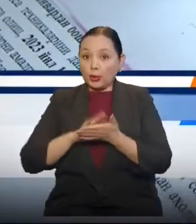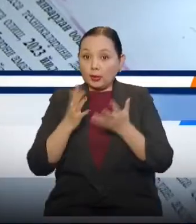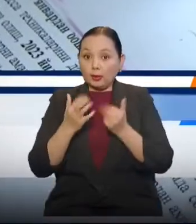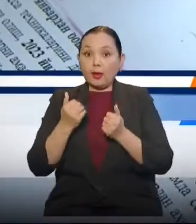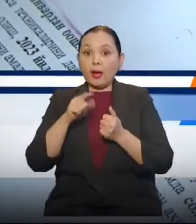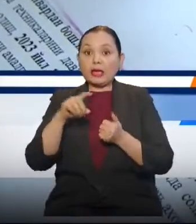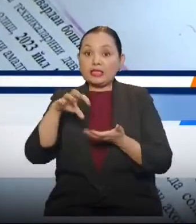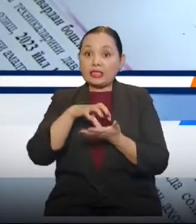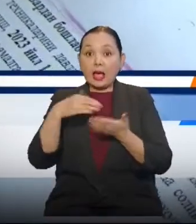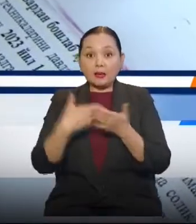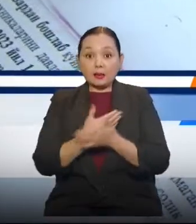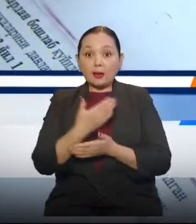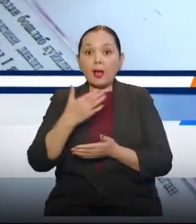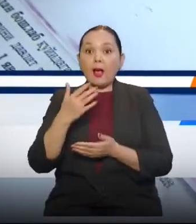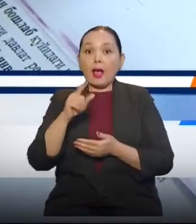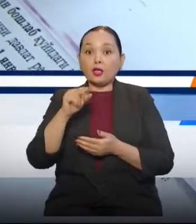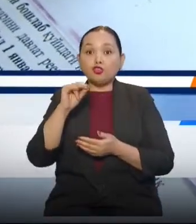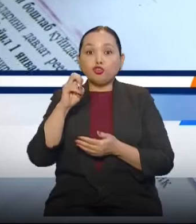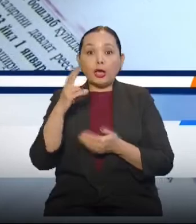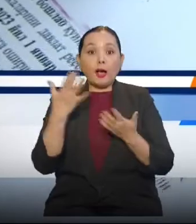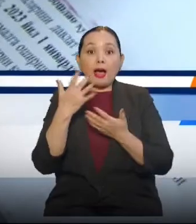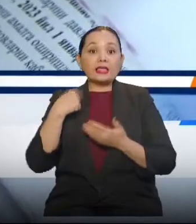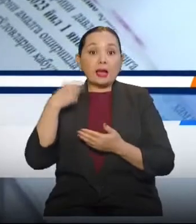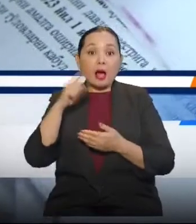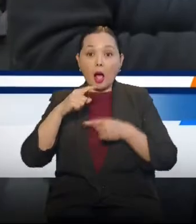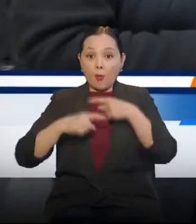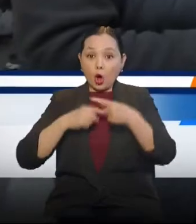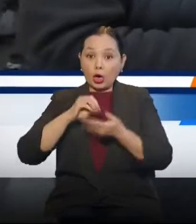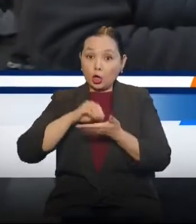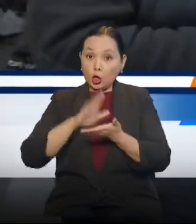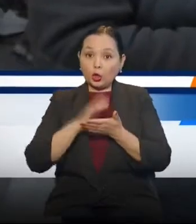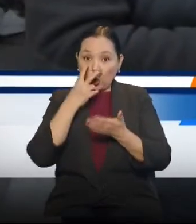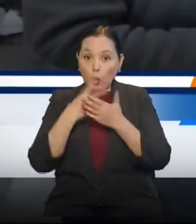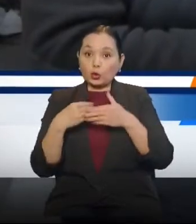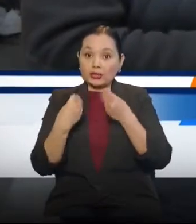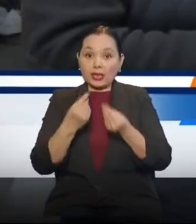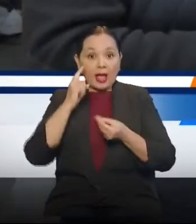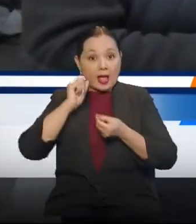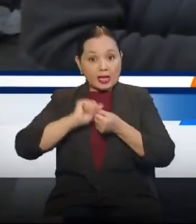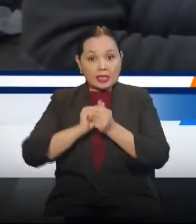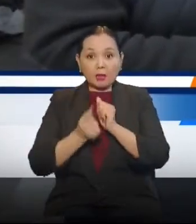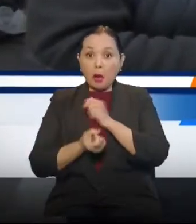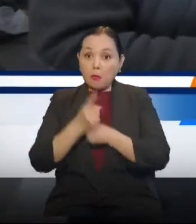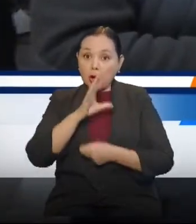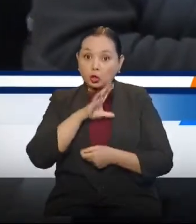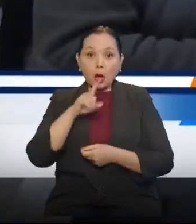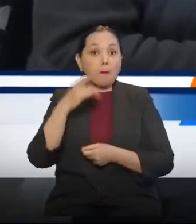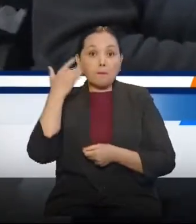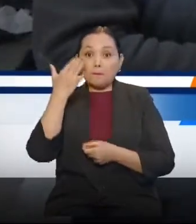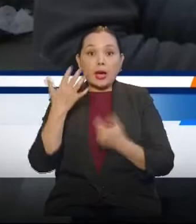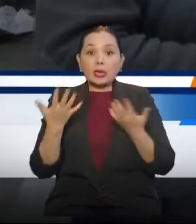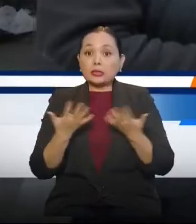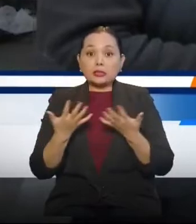Qayta skanerlanganda qurilma ekranida chek qaysi raqam orqali ro'yxatga olinganini ko'rsatuvchi eslatma paydo bo'ladi. Bundan maqsad